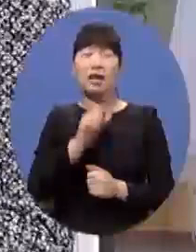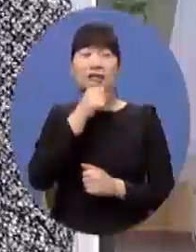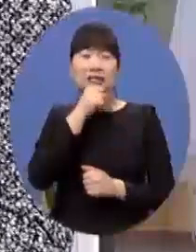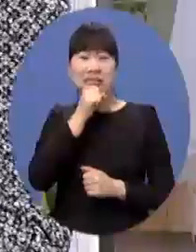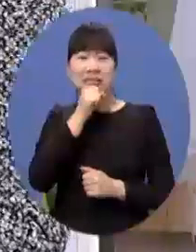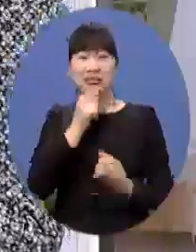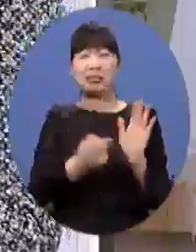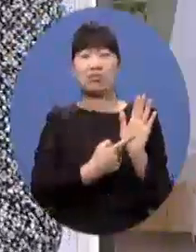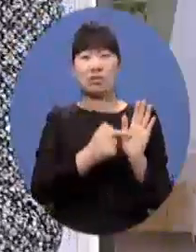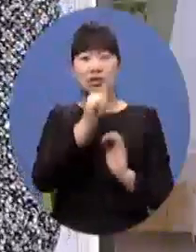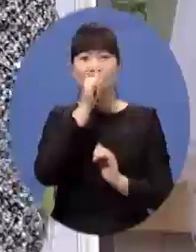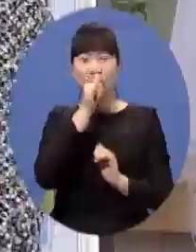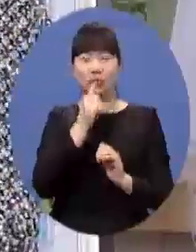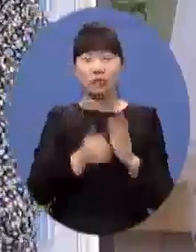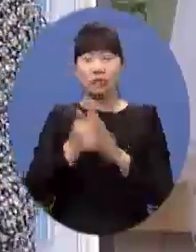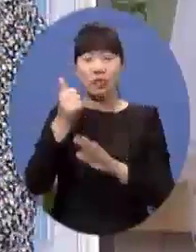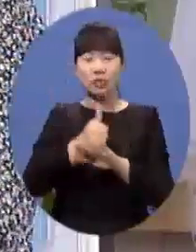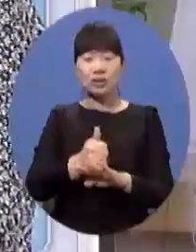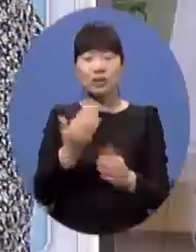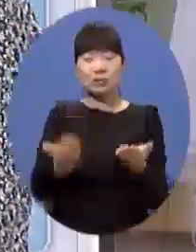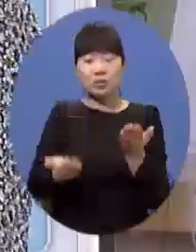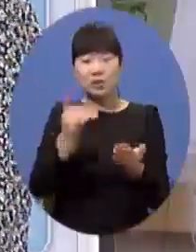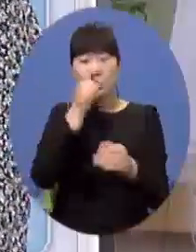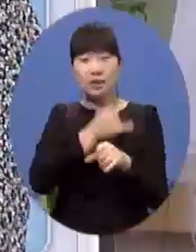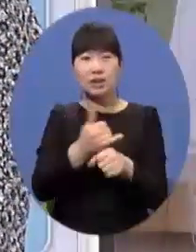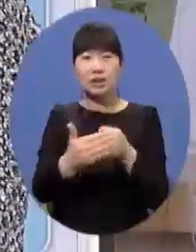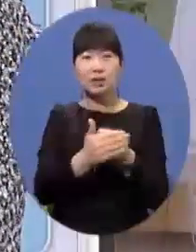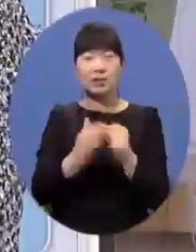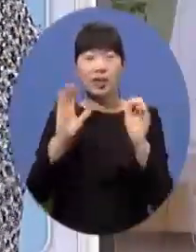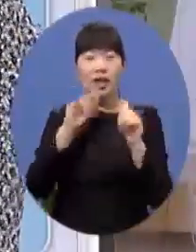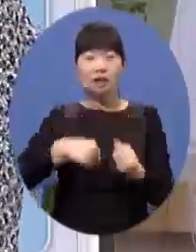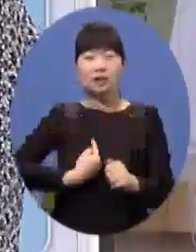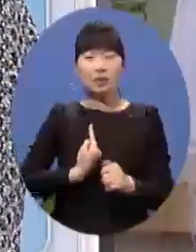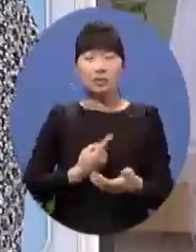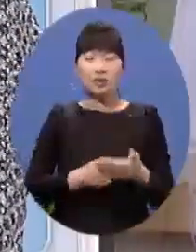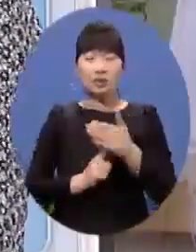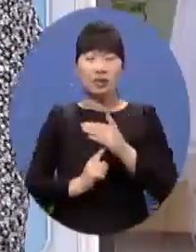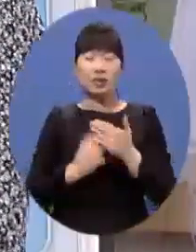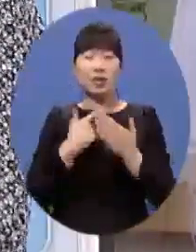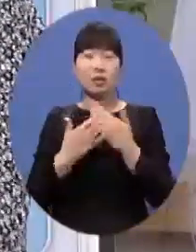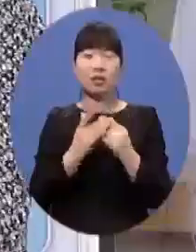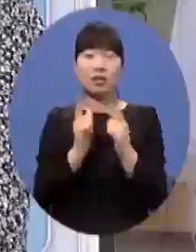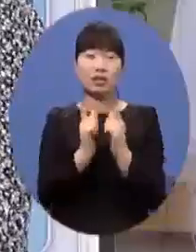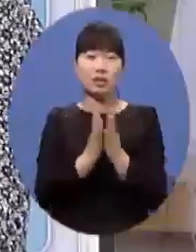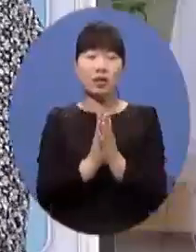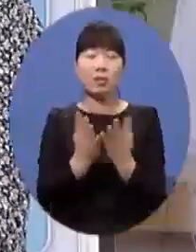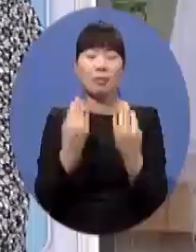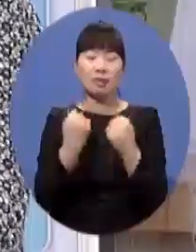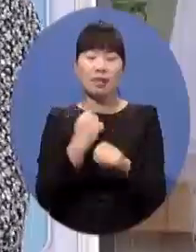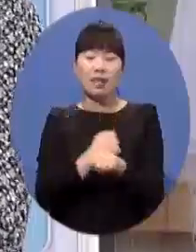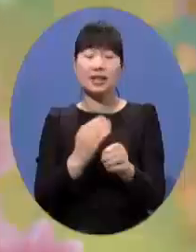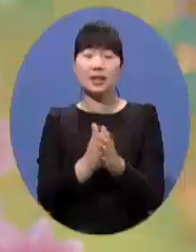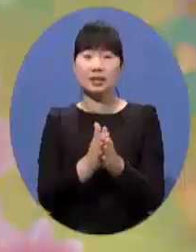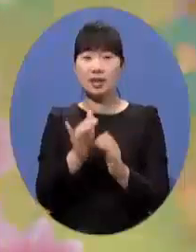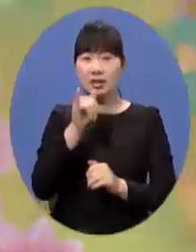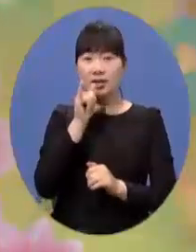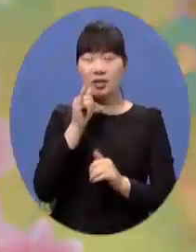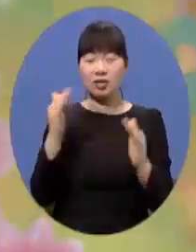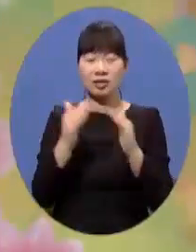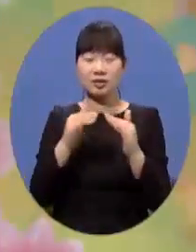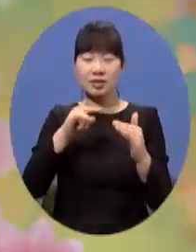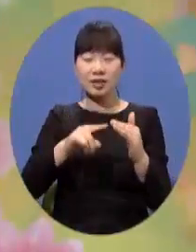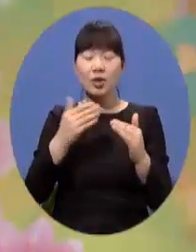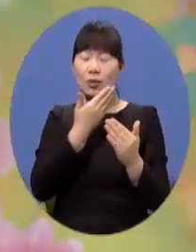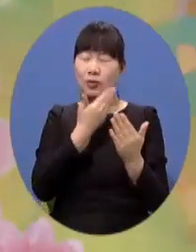것이 나오고, 성취가 비교가 되기 때문에, 아이들 스스로도 좀 좌절 경험을 이제 실제적으로 많이 하게 됩니다. 집에서는